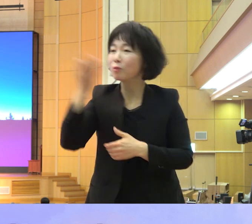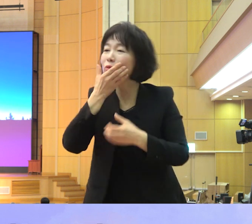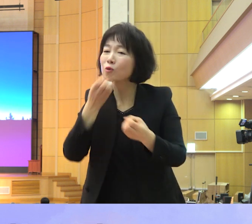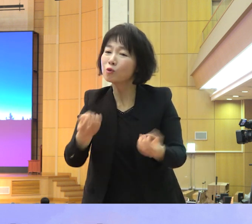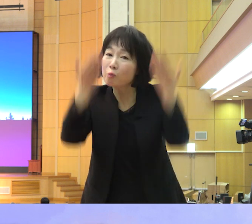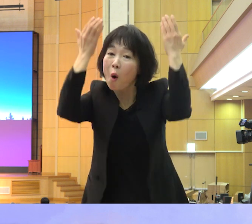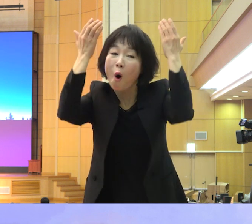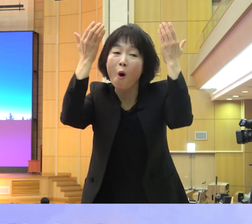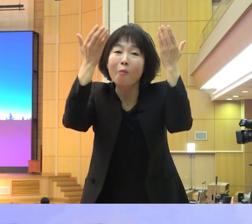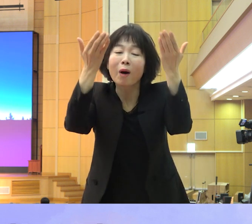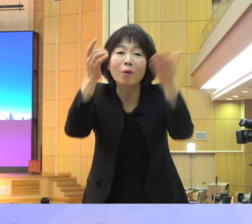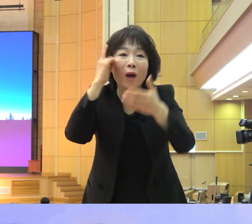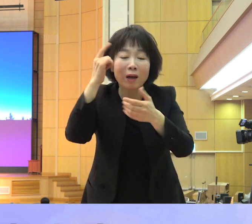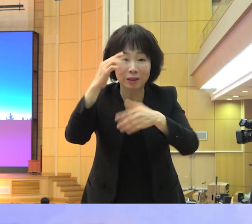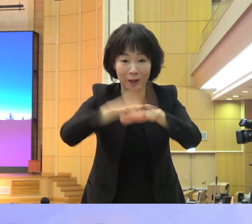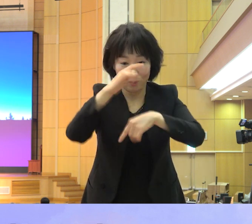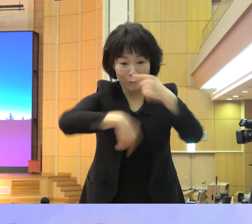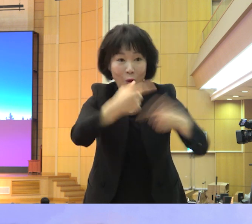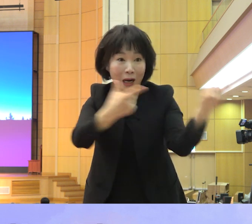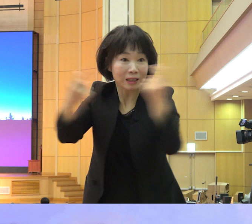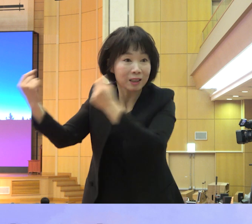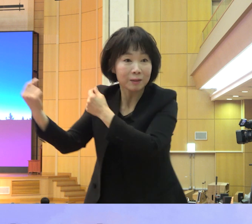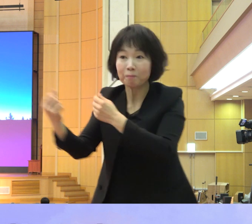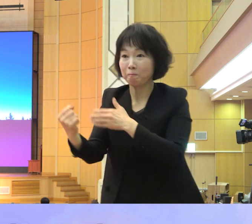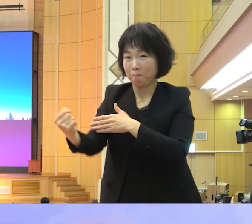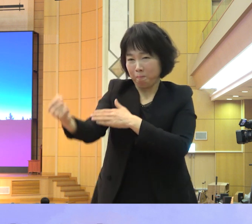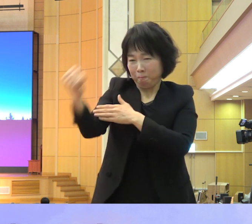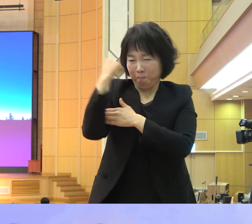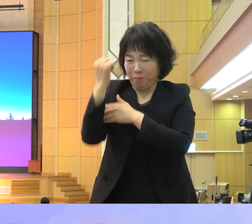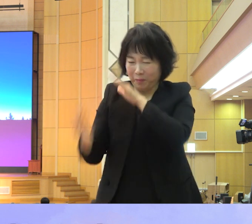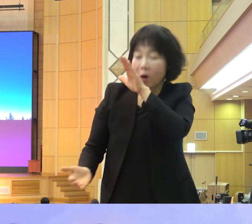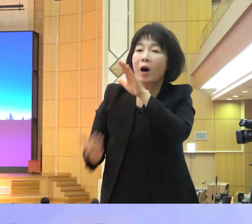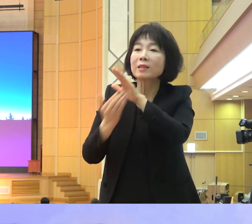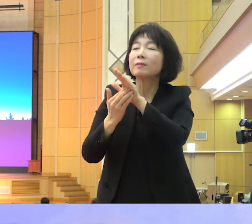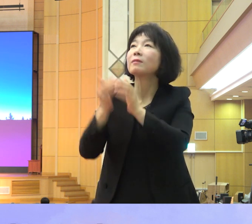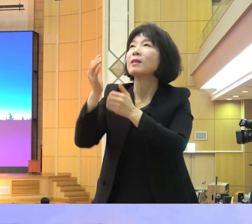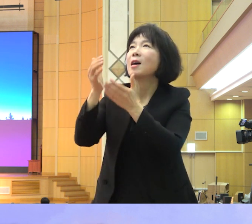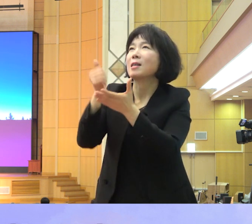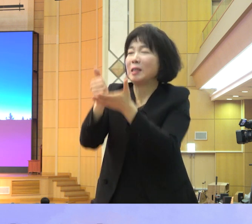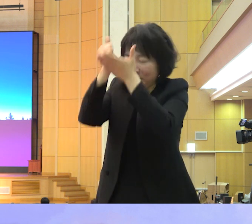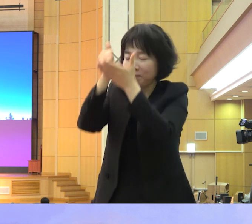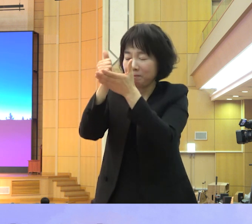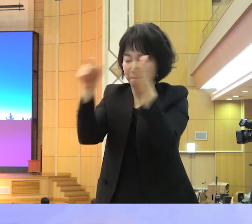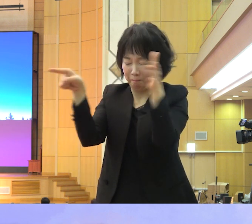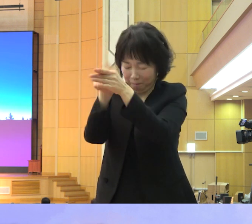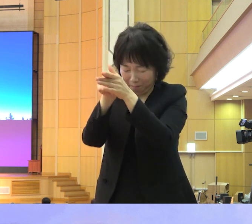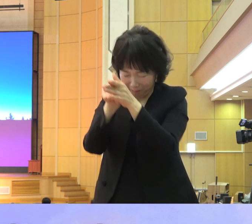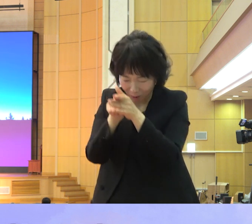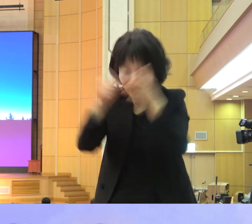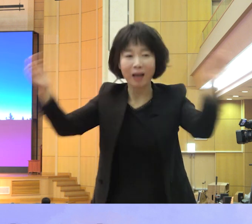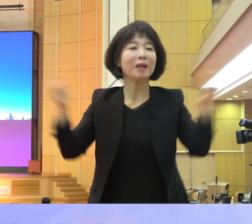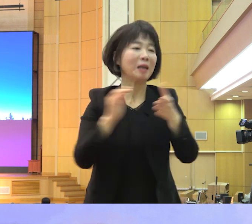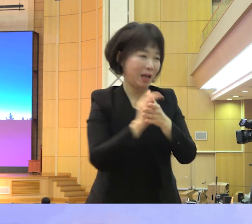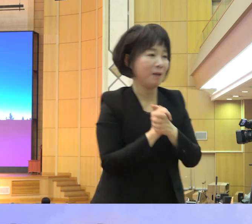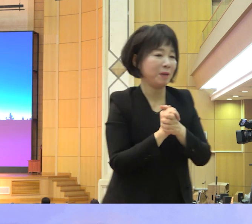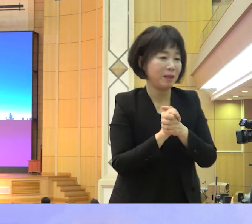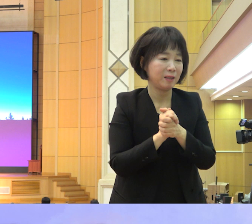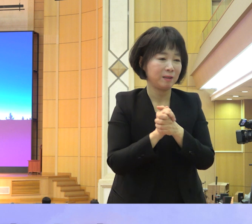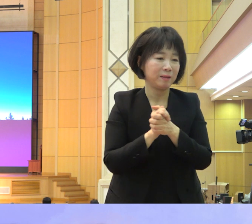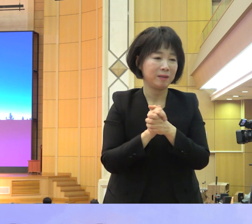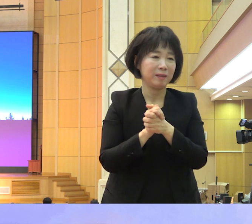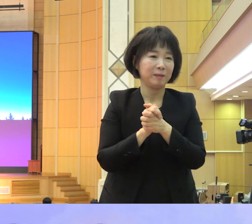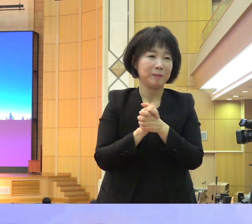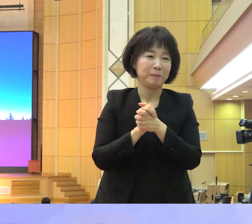축복받게 된 것을 보면 따라합시다. 전능하신 하나님을 믿었느니라. 전능한